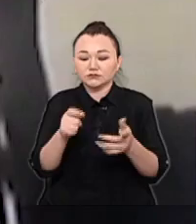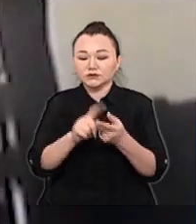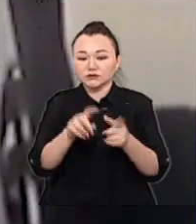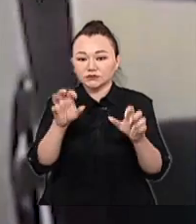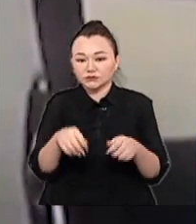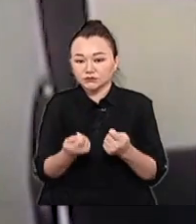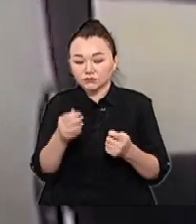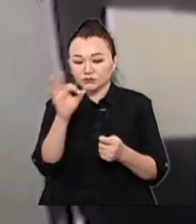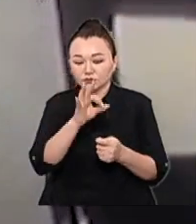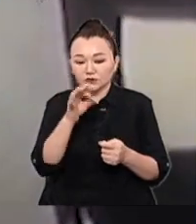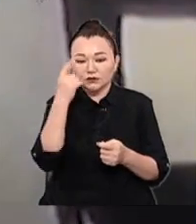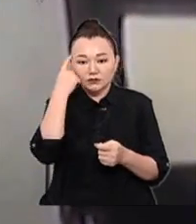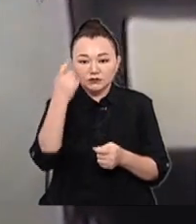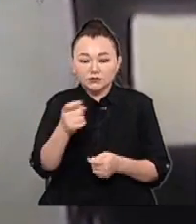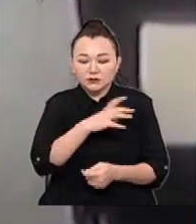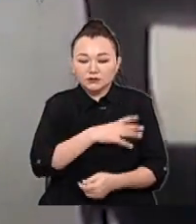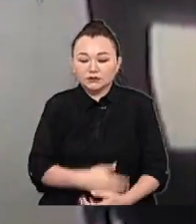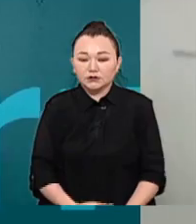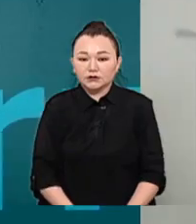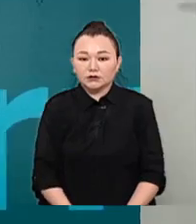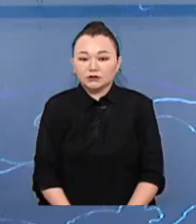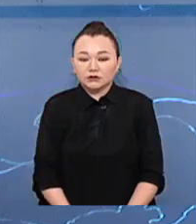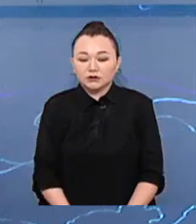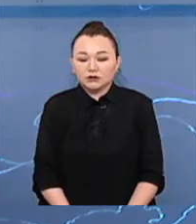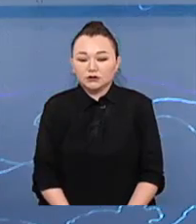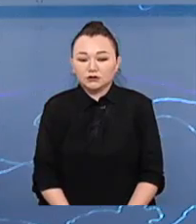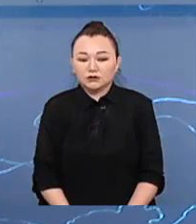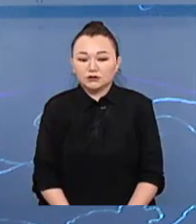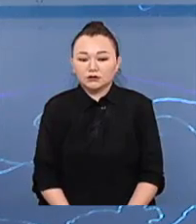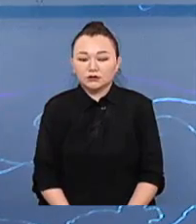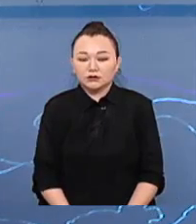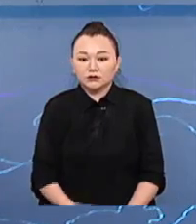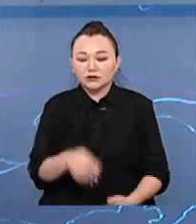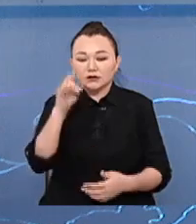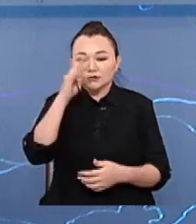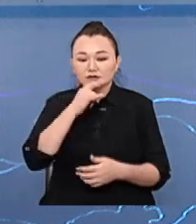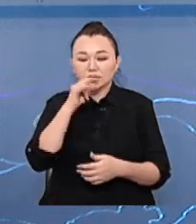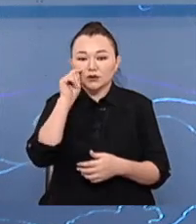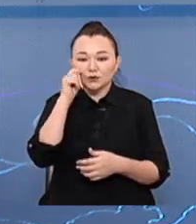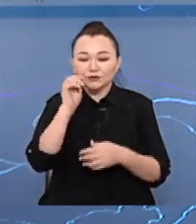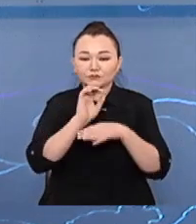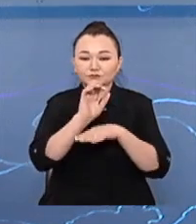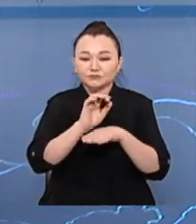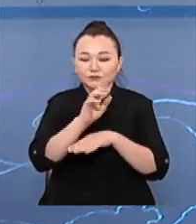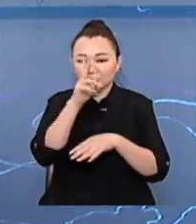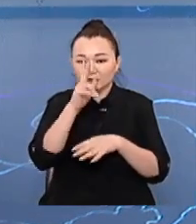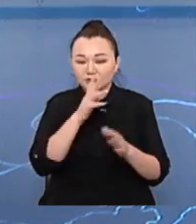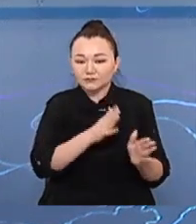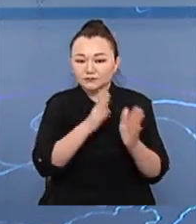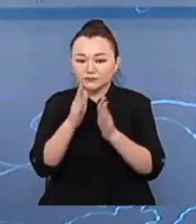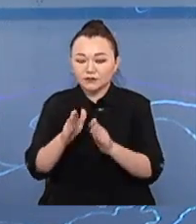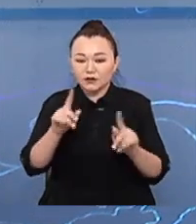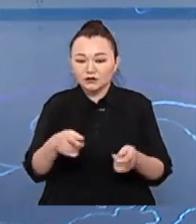заң бұзушылықтар туралы хабарлаған. Қазақстанда пияз экспортына 3 айға